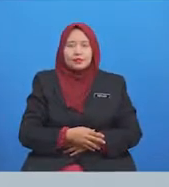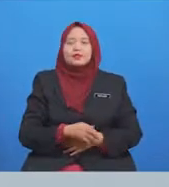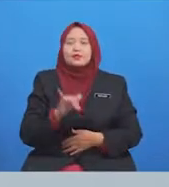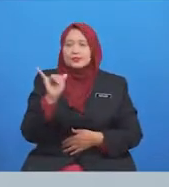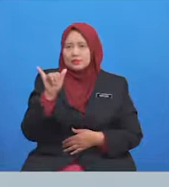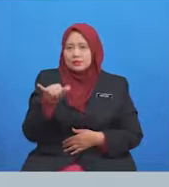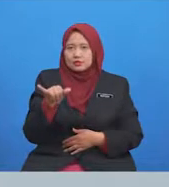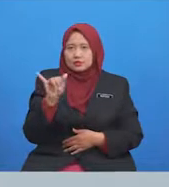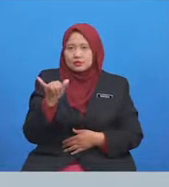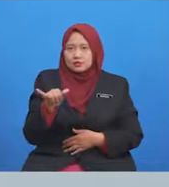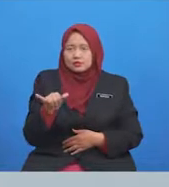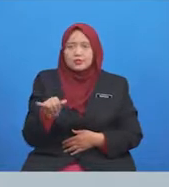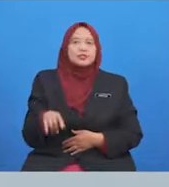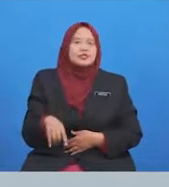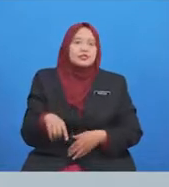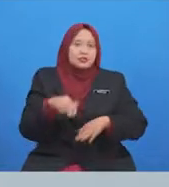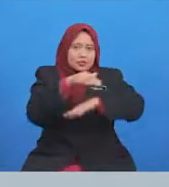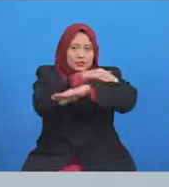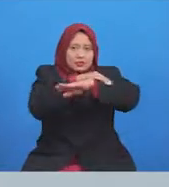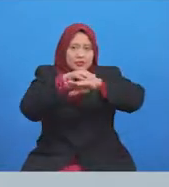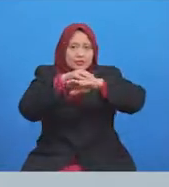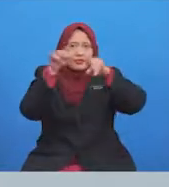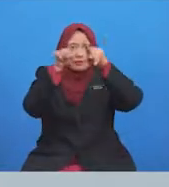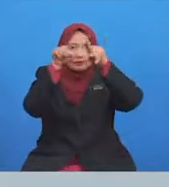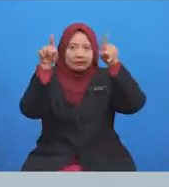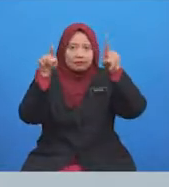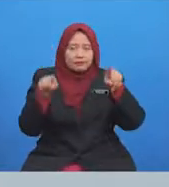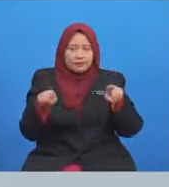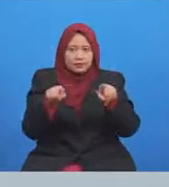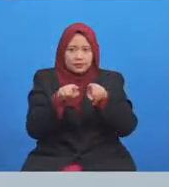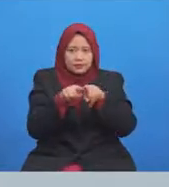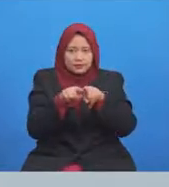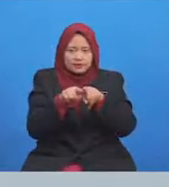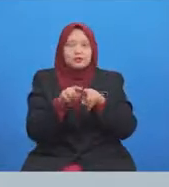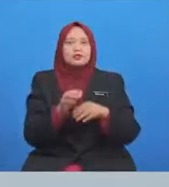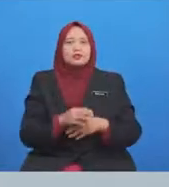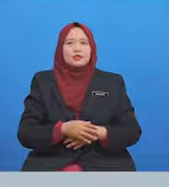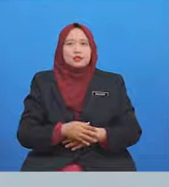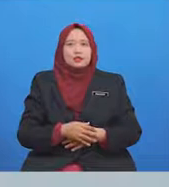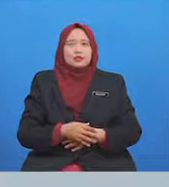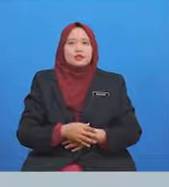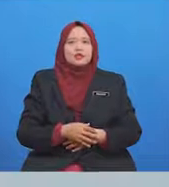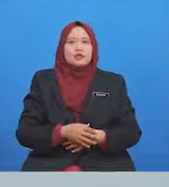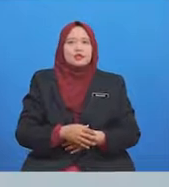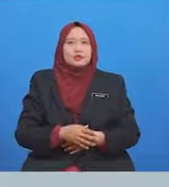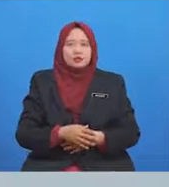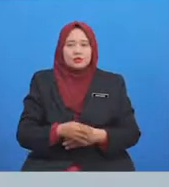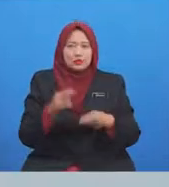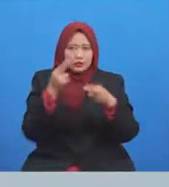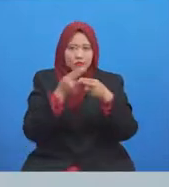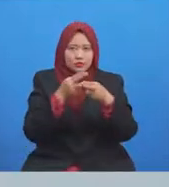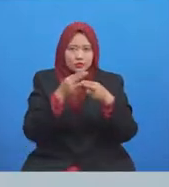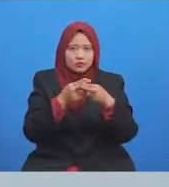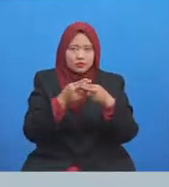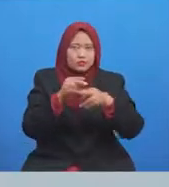Ya, sisi empat yang dilukis dalam bulatan ini dikenali sebagai sisi